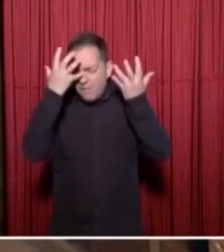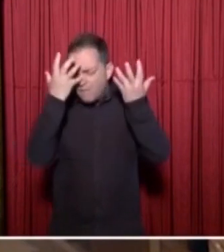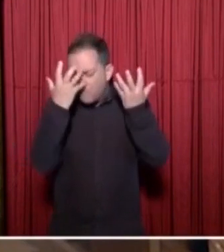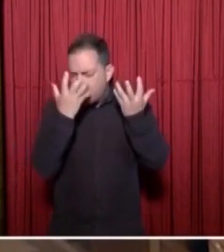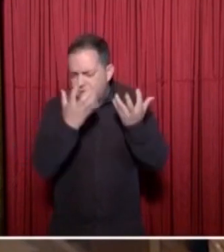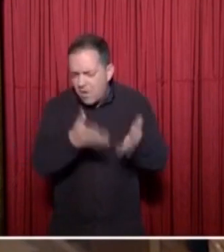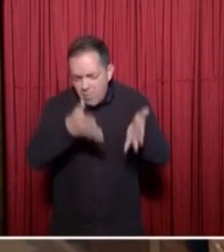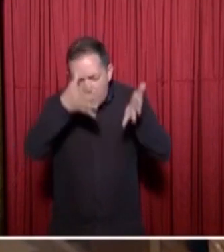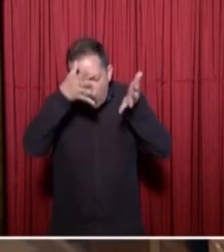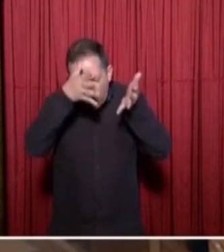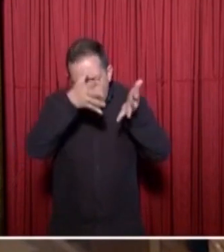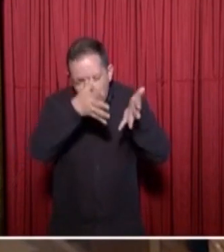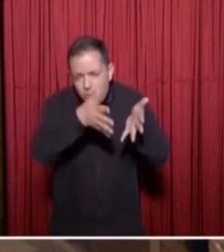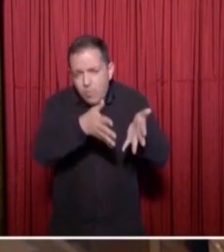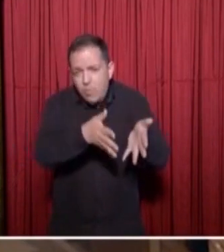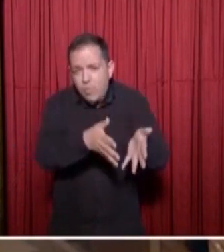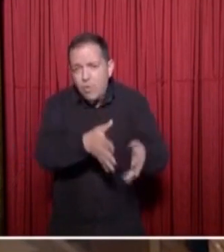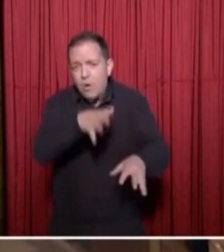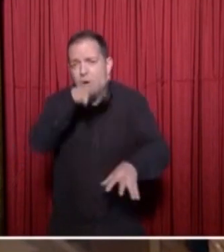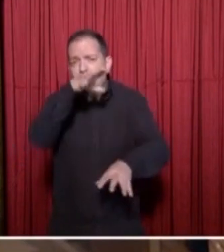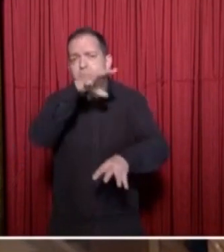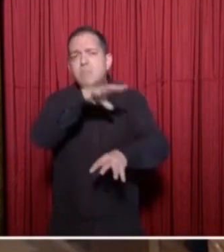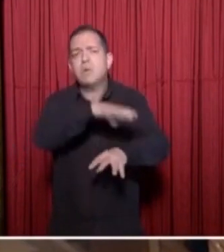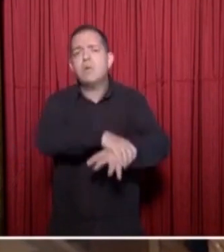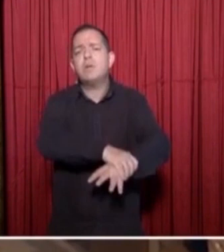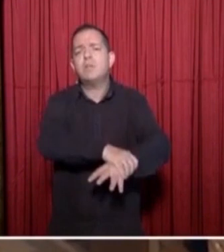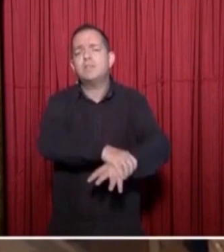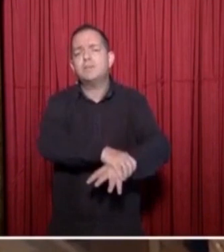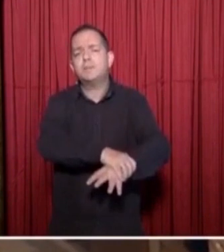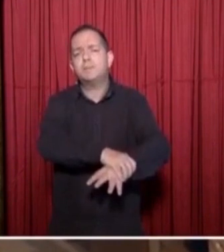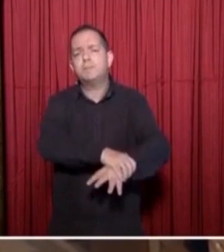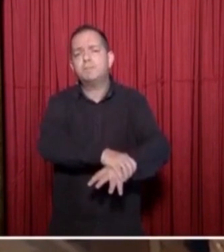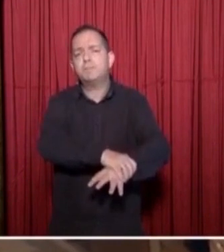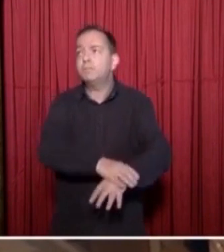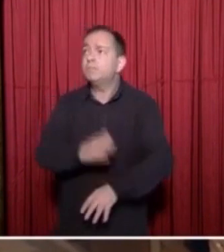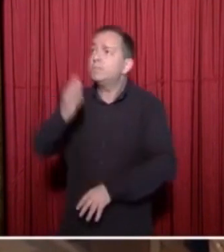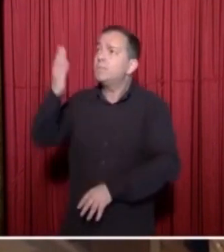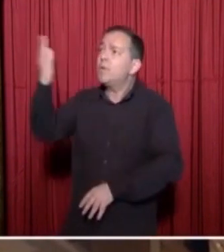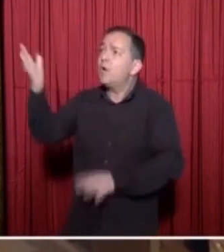Υπευθυσμένη τη αμαρτία.